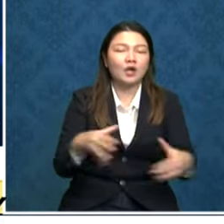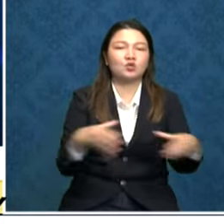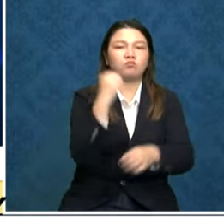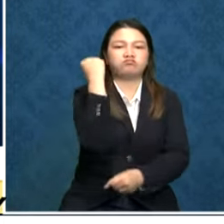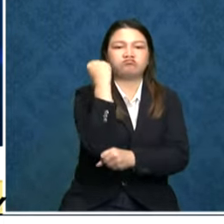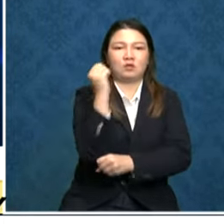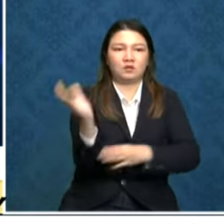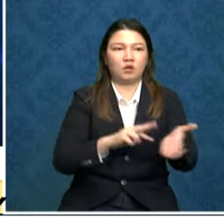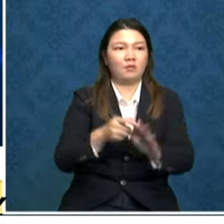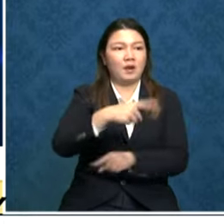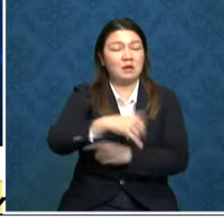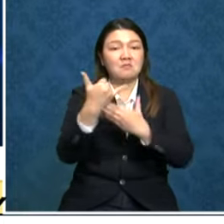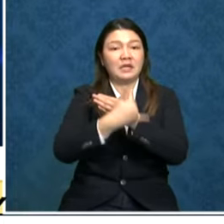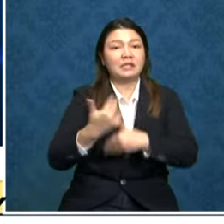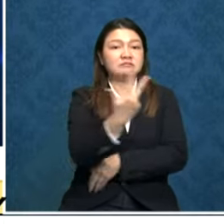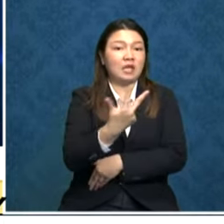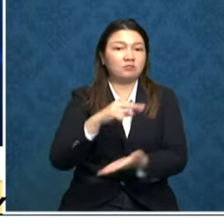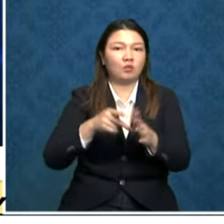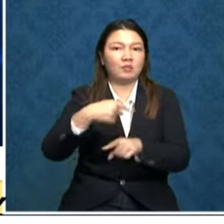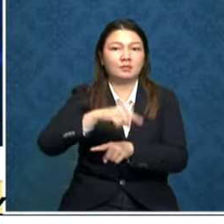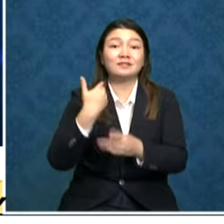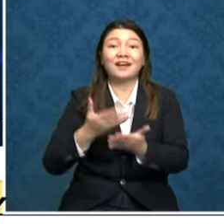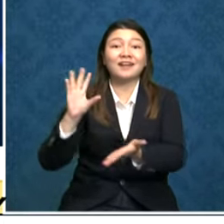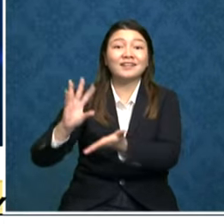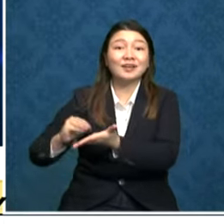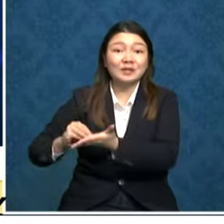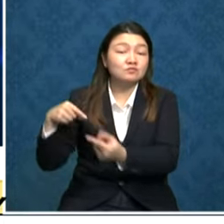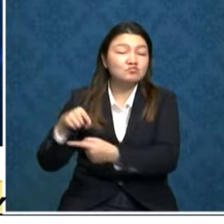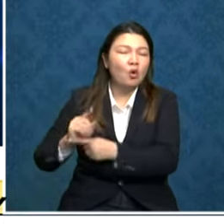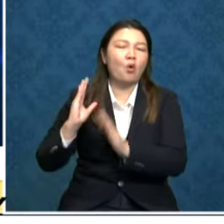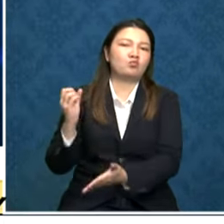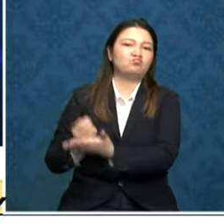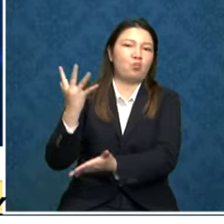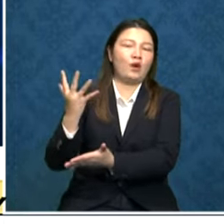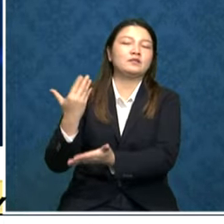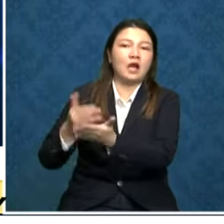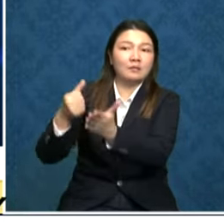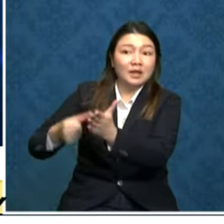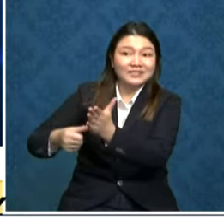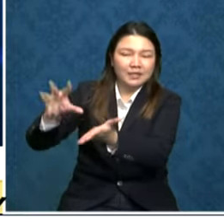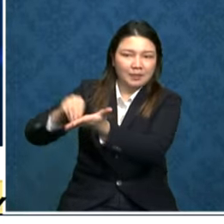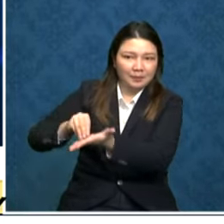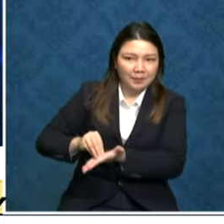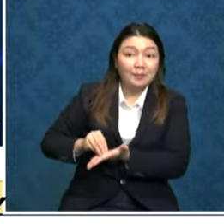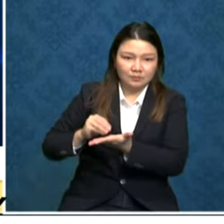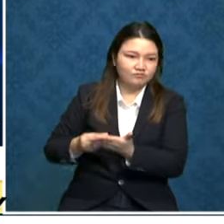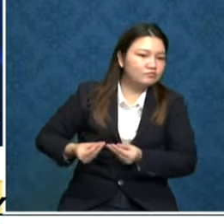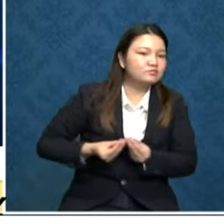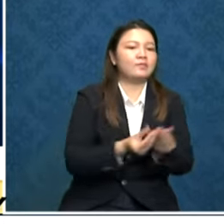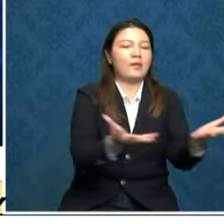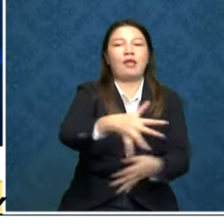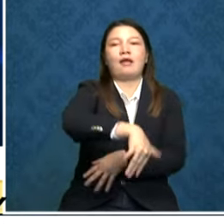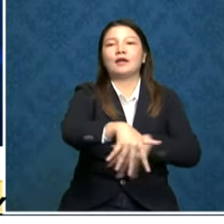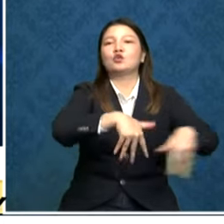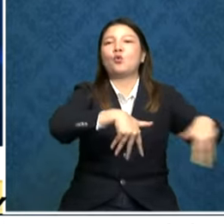ปฏิรูปเรื่องของโครงสร้างภาษีจัดเก็บภาษีจากคนรวยมาจัดทำสวัสดิการและกระจายให้คนจนมากกว่าอันนี้คือประเด็นสำคัญที่เราจำเป็นจะ